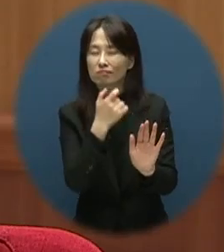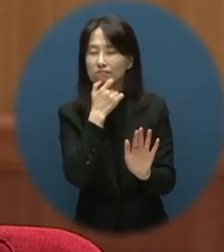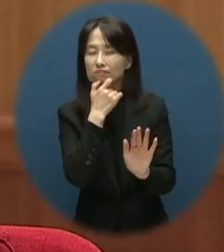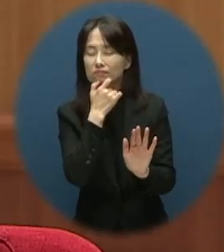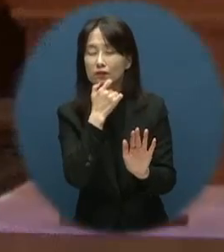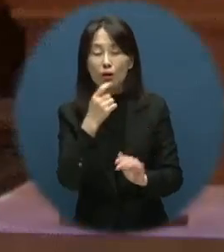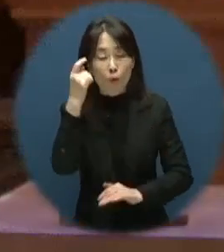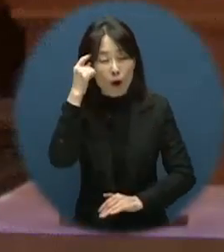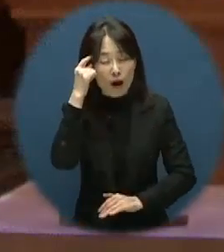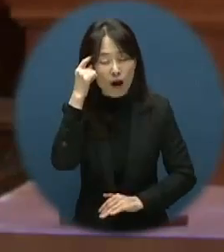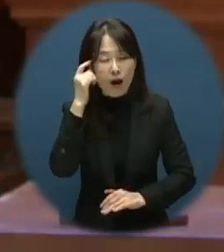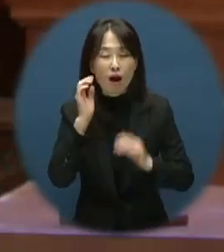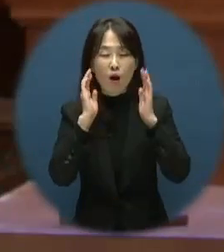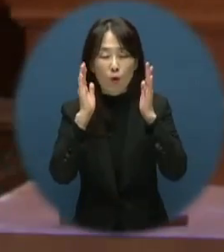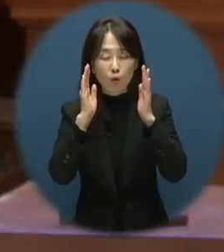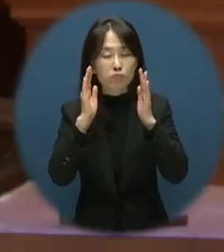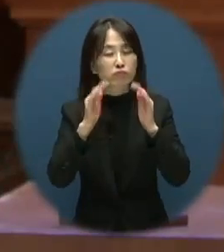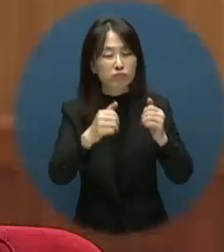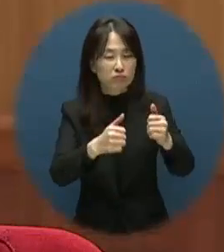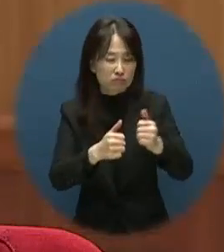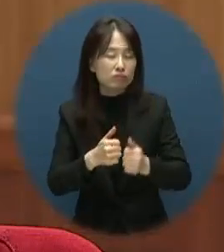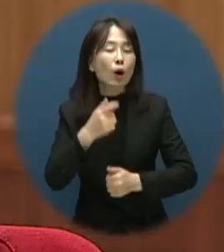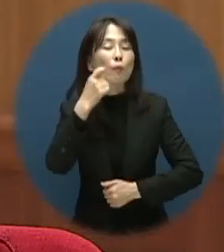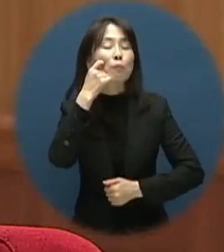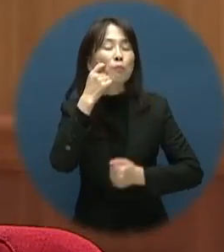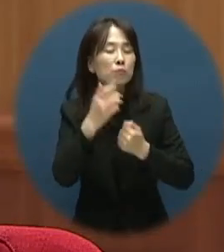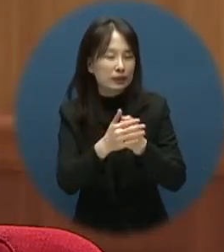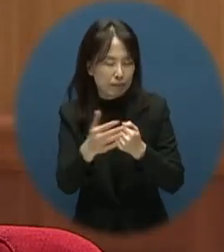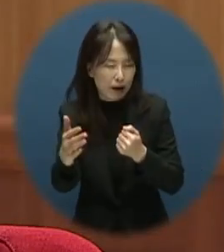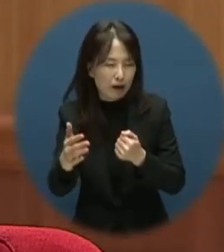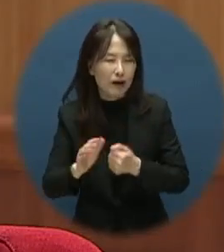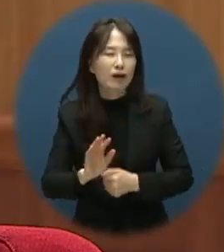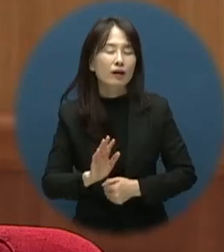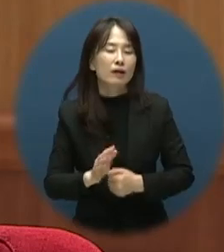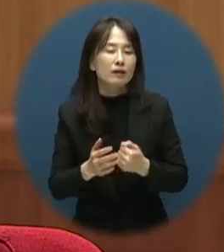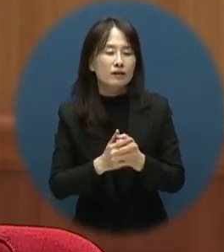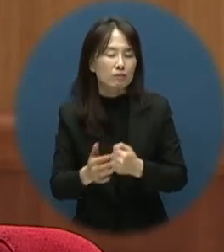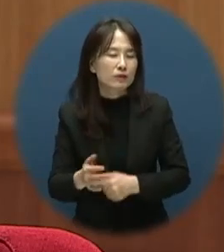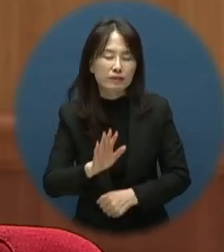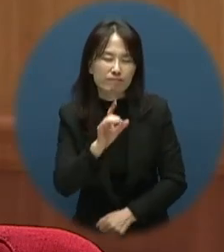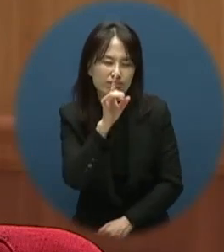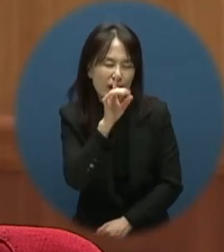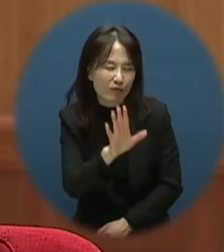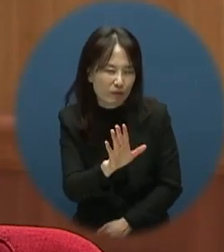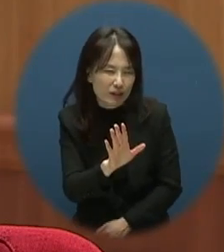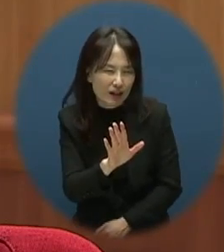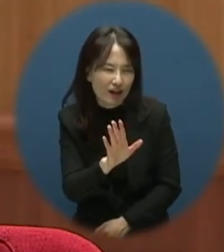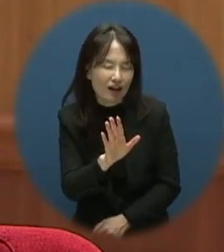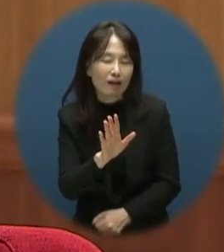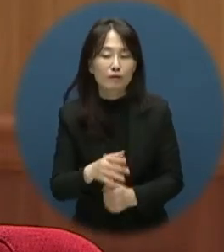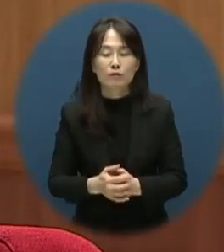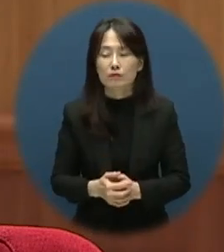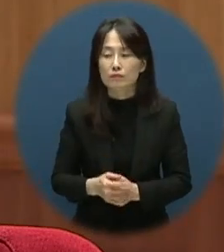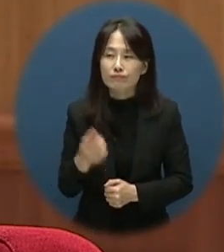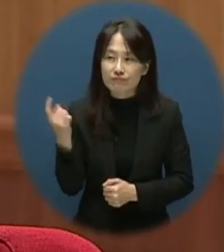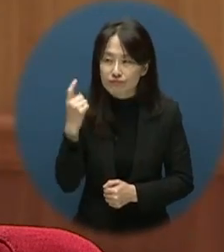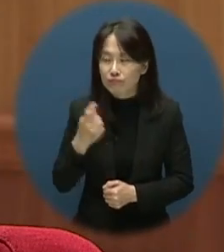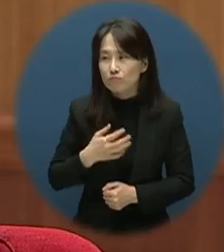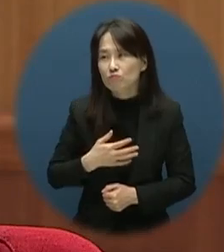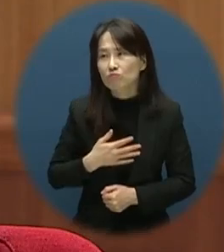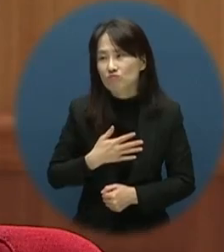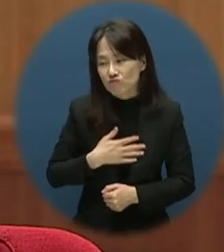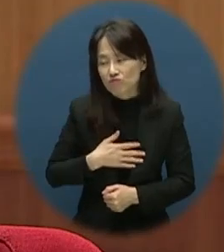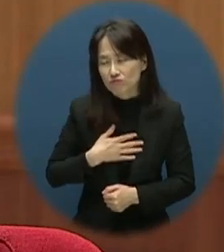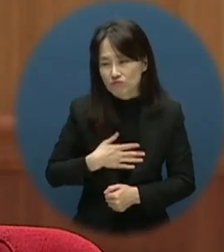따라가지 못하니까. 어차피 못 따라온다. 그래서 받진 않다. 그래서 제가, 그래요? 뭐 그렇게